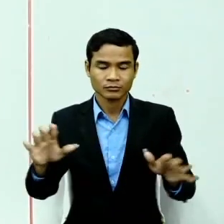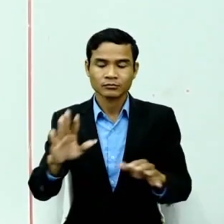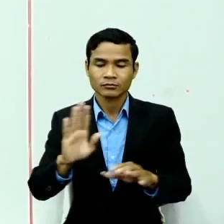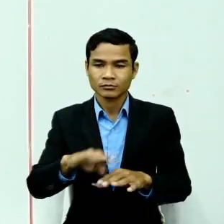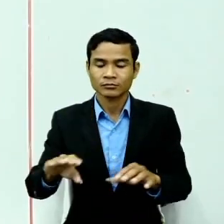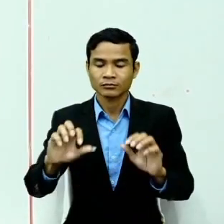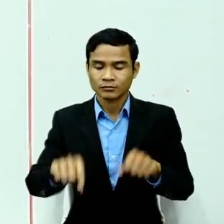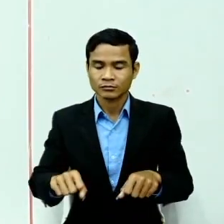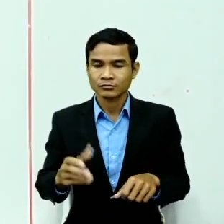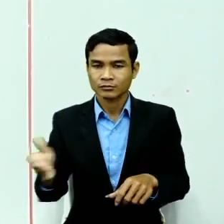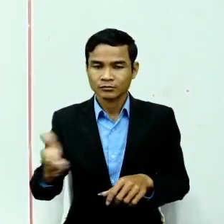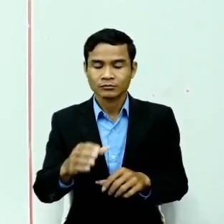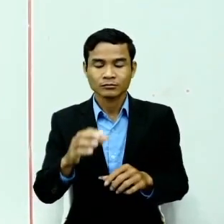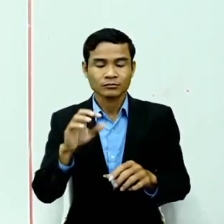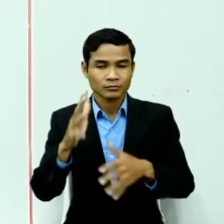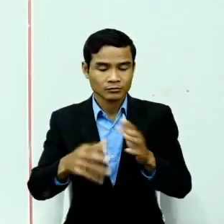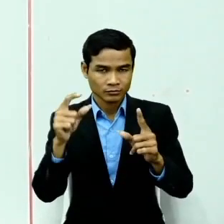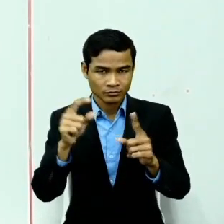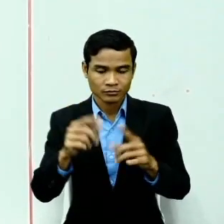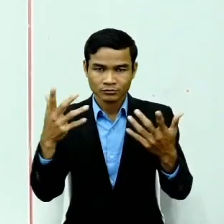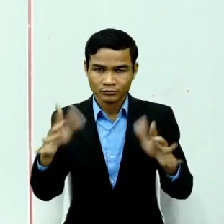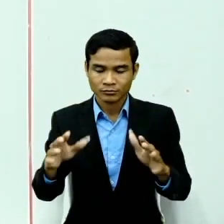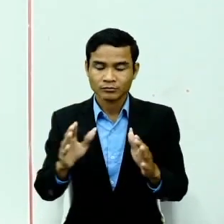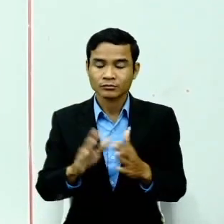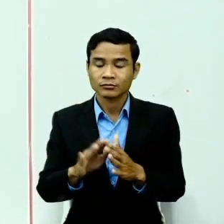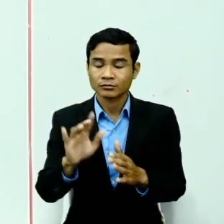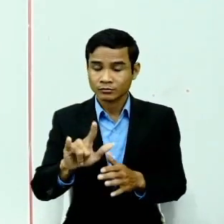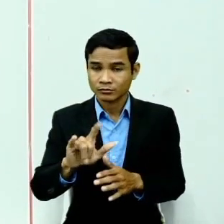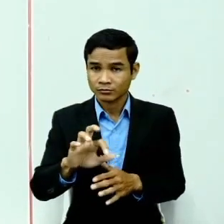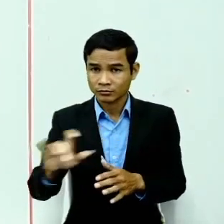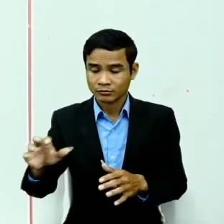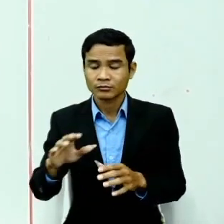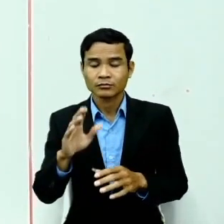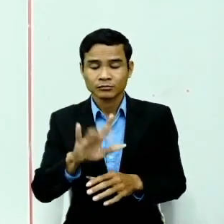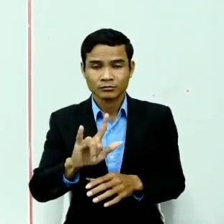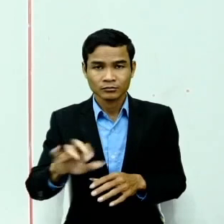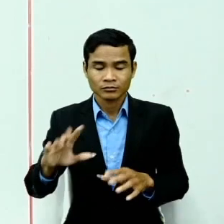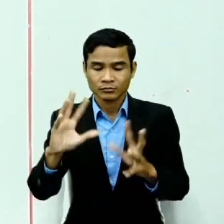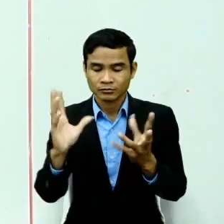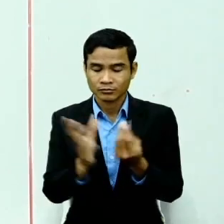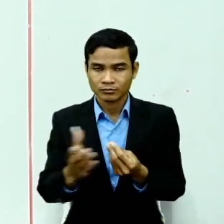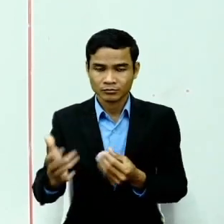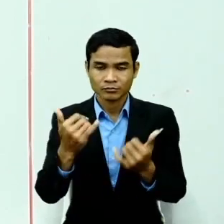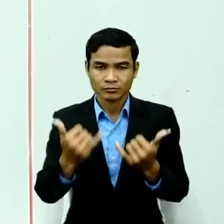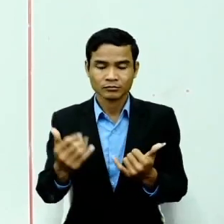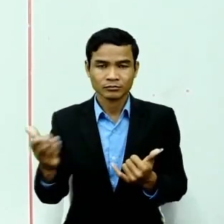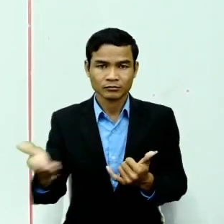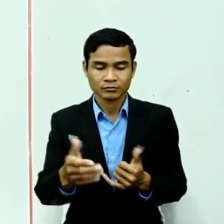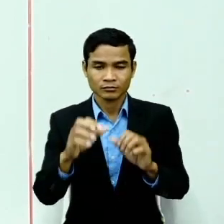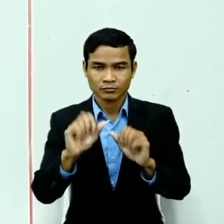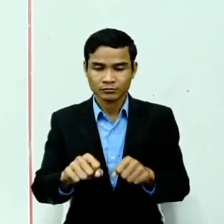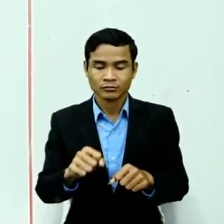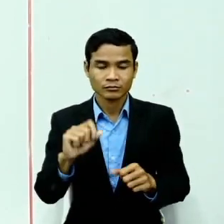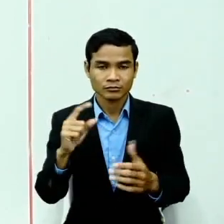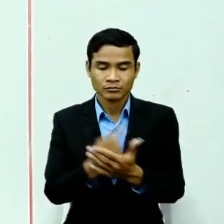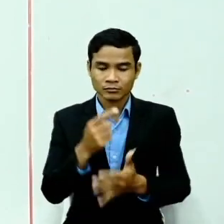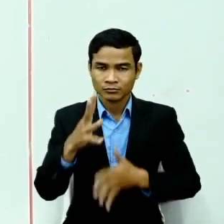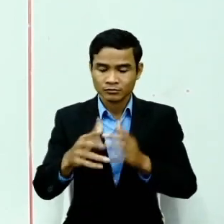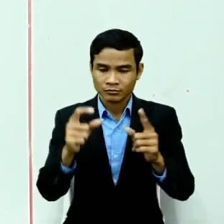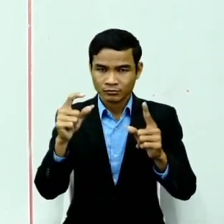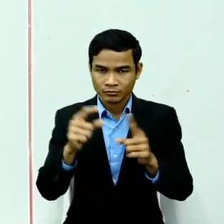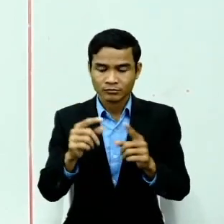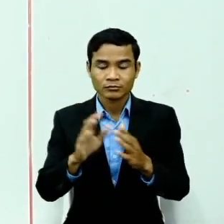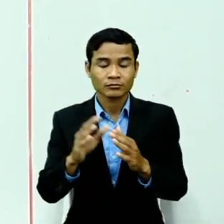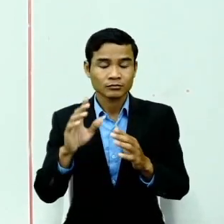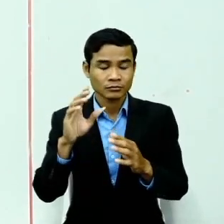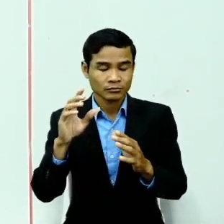ạc nế chà ẩm bình mấy chứ bàn ăn tí đói cha đòi bạc cọp bị hà giải lớp con từng ọc nế cha con chủ rùm ăn biết đói